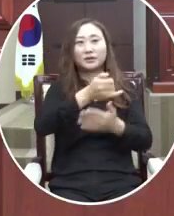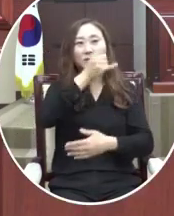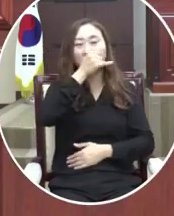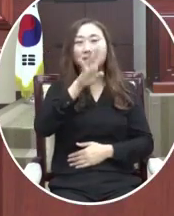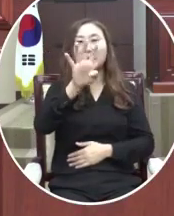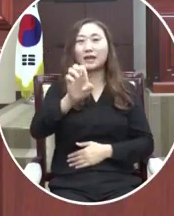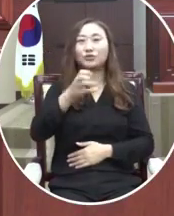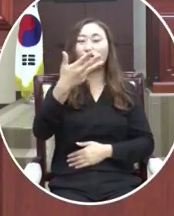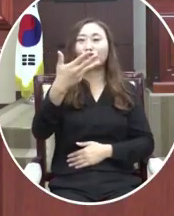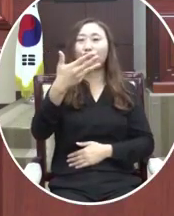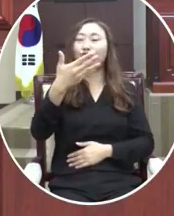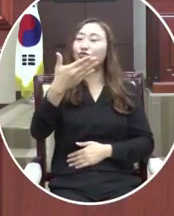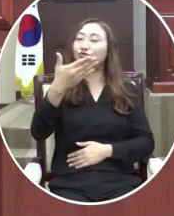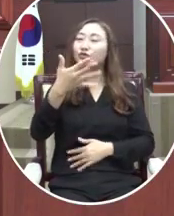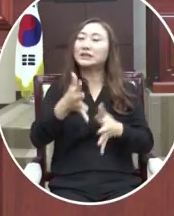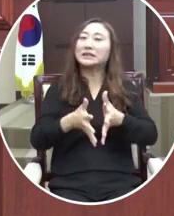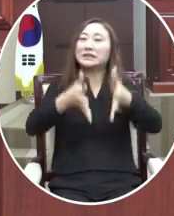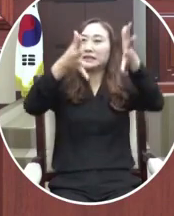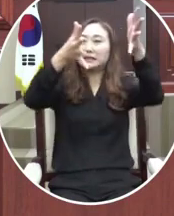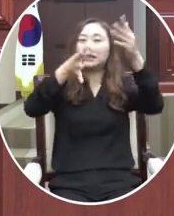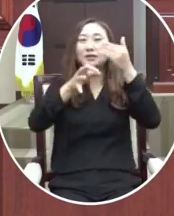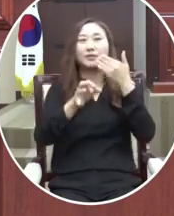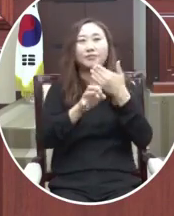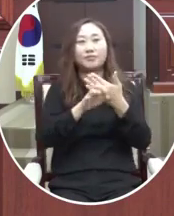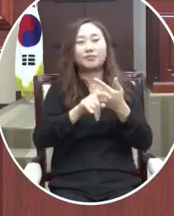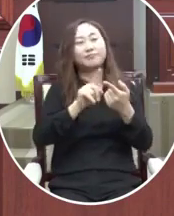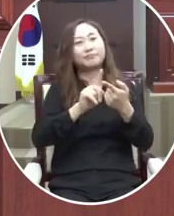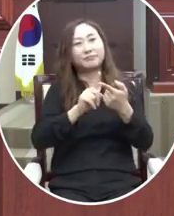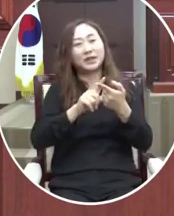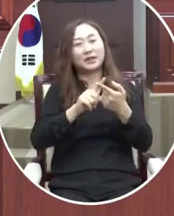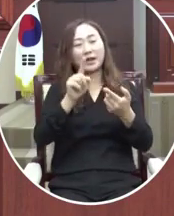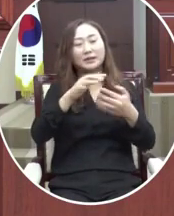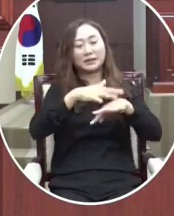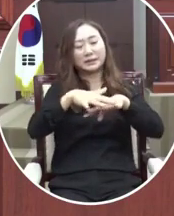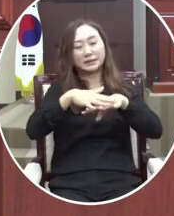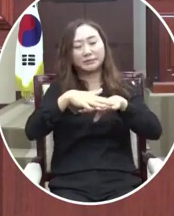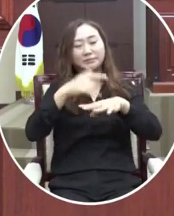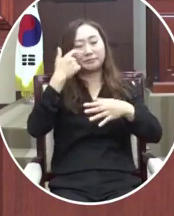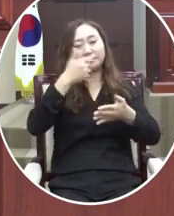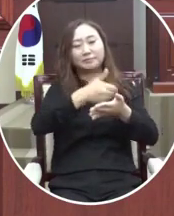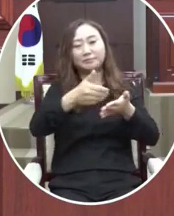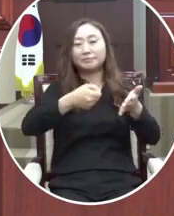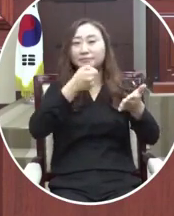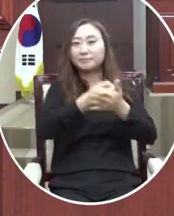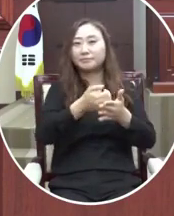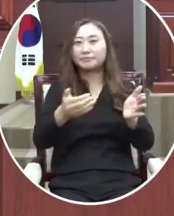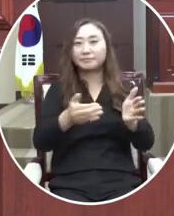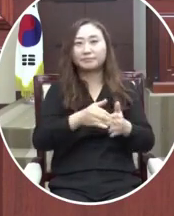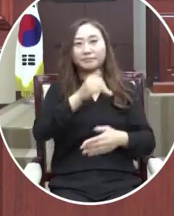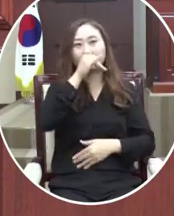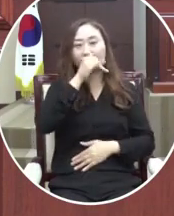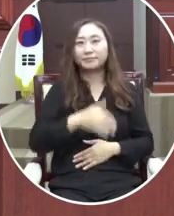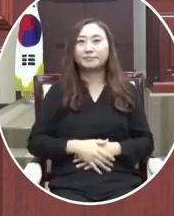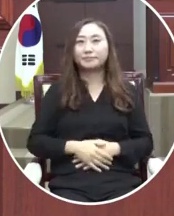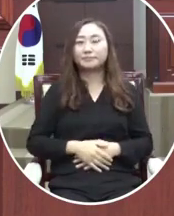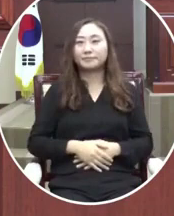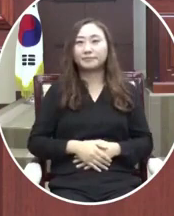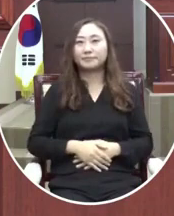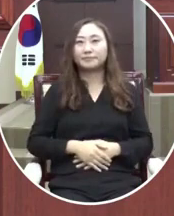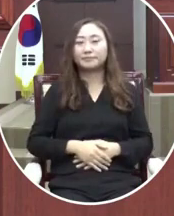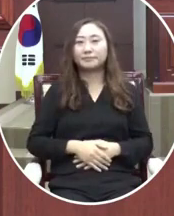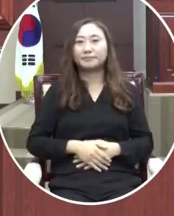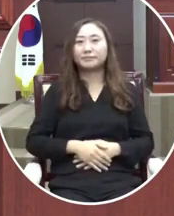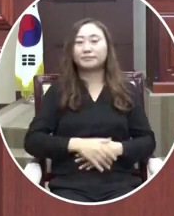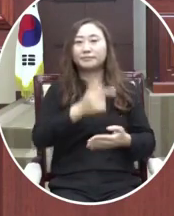최고 49층 명품 문화복합 주거 단지의 밑그림이 확정이 되었습니다 노구의 미래가치 향상을 위해